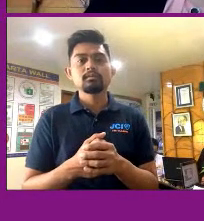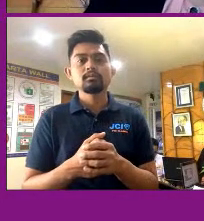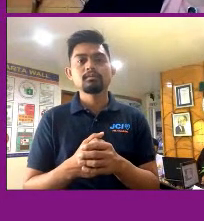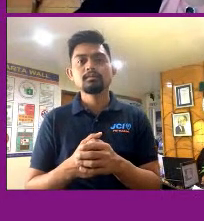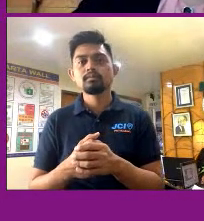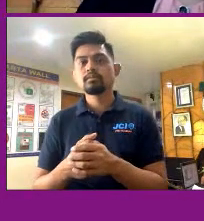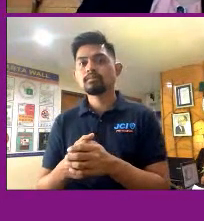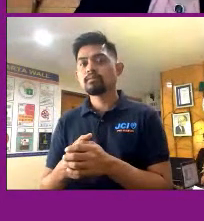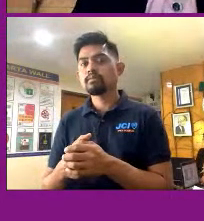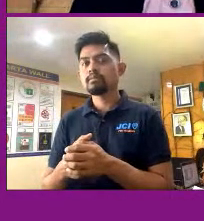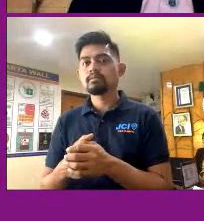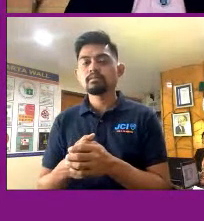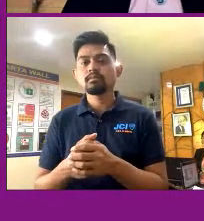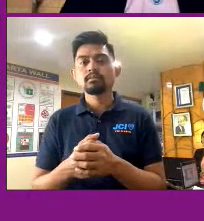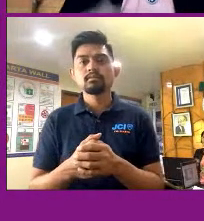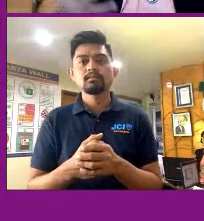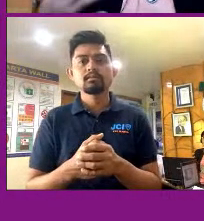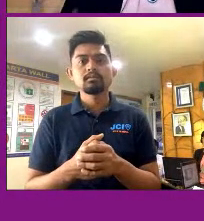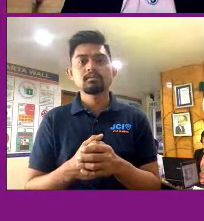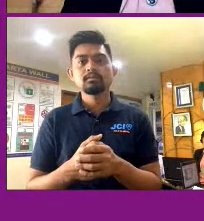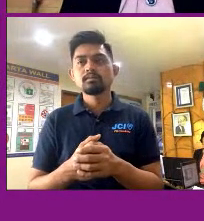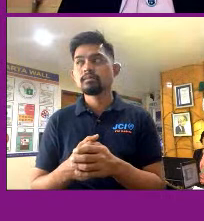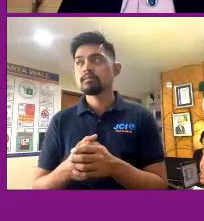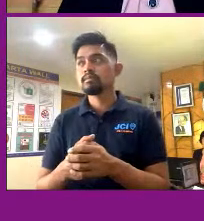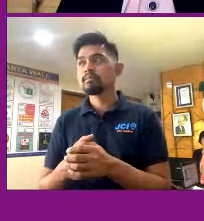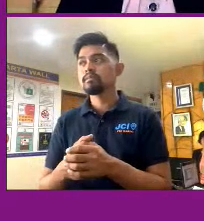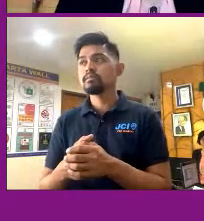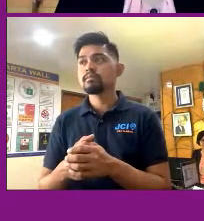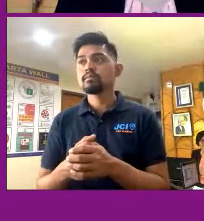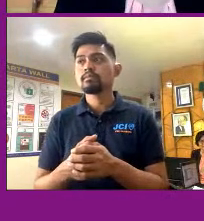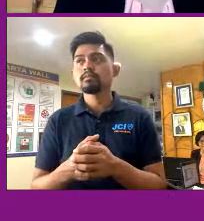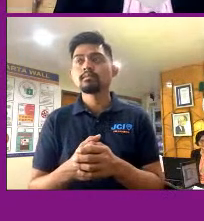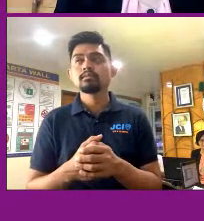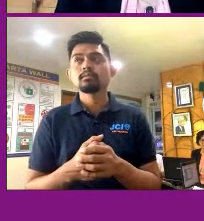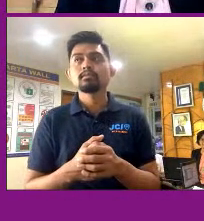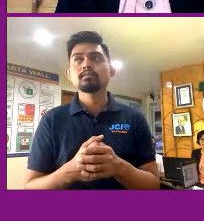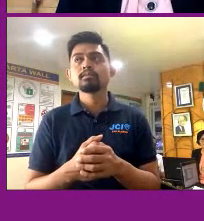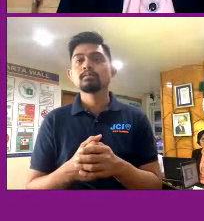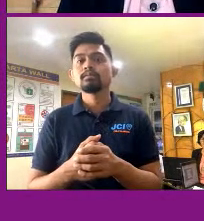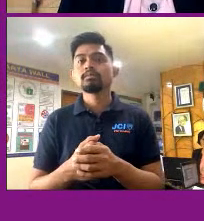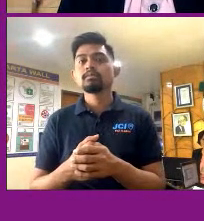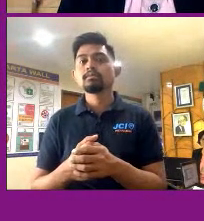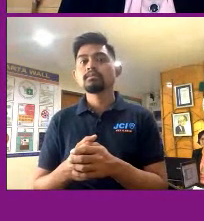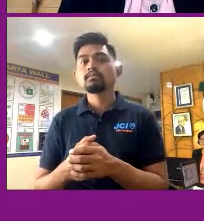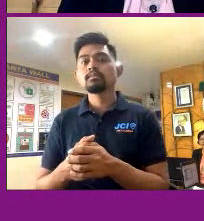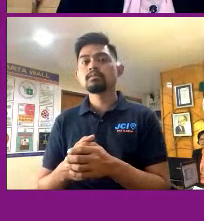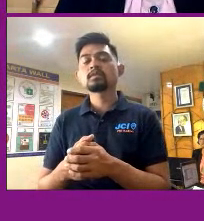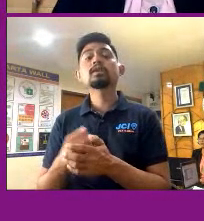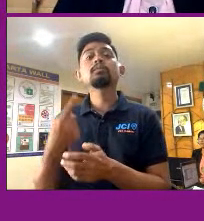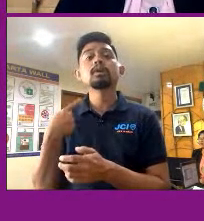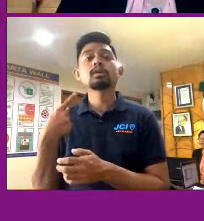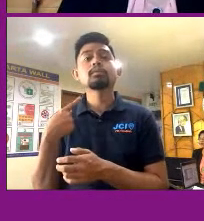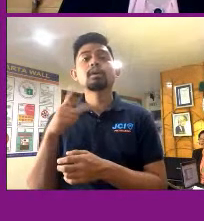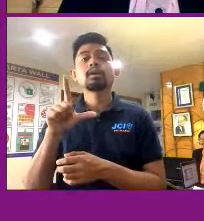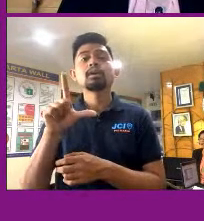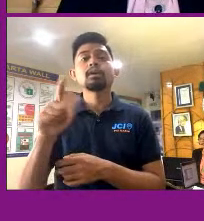Nakakaano mag-comment na parang inaano taken for granted. Pero may mga